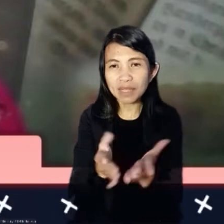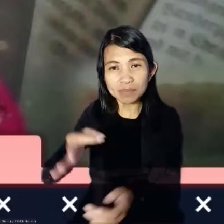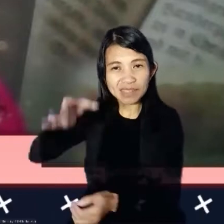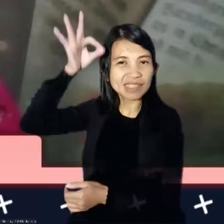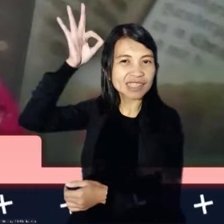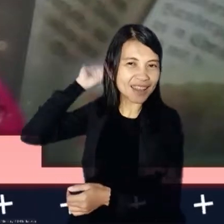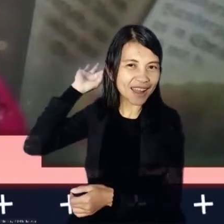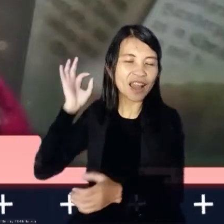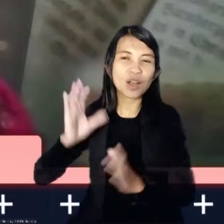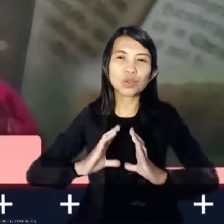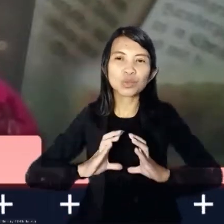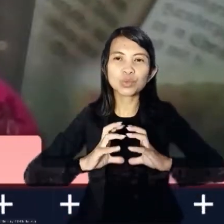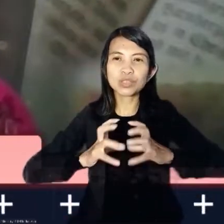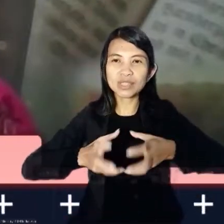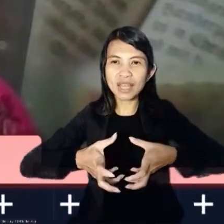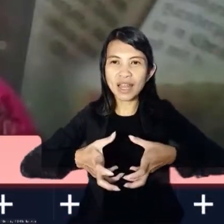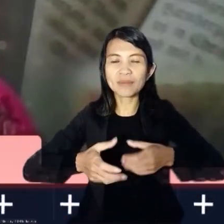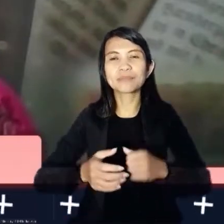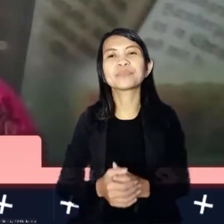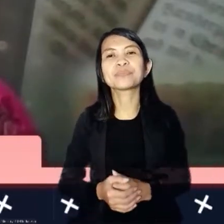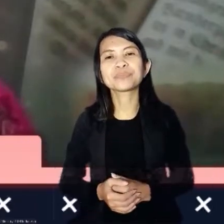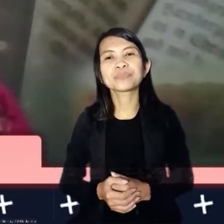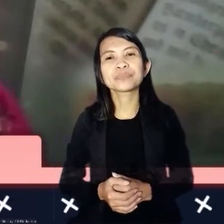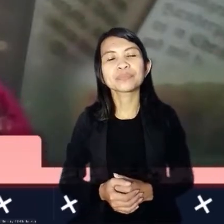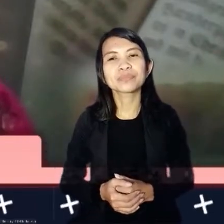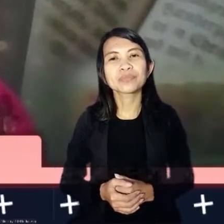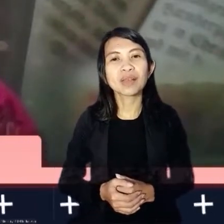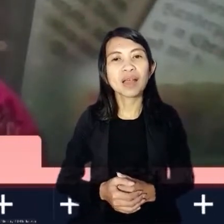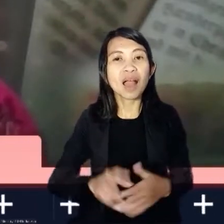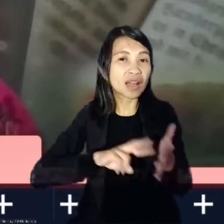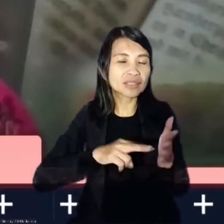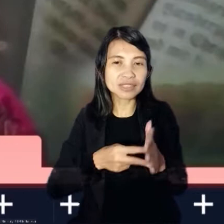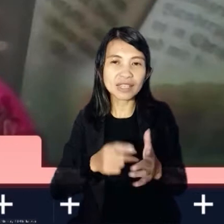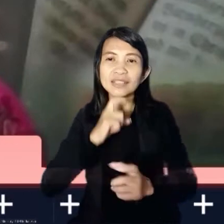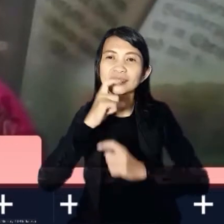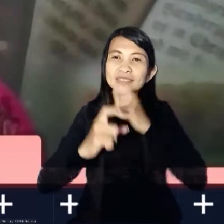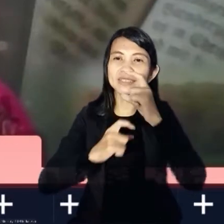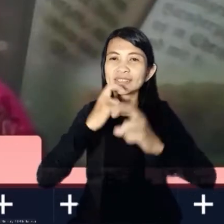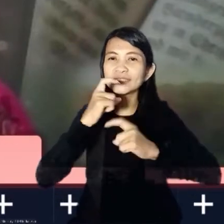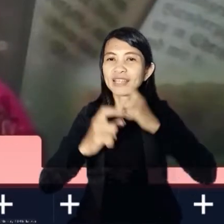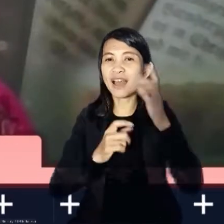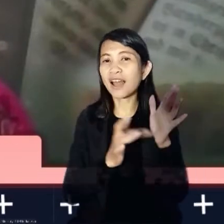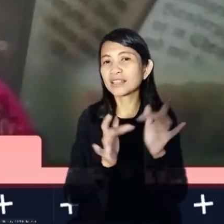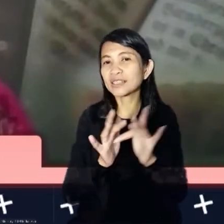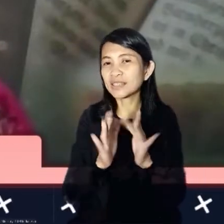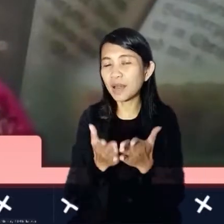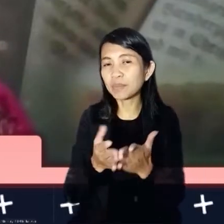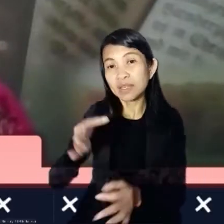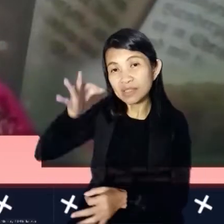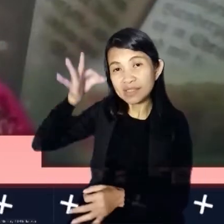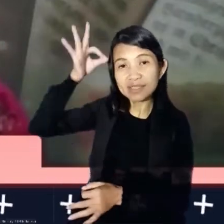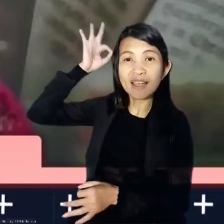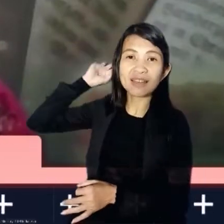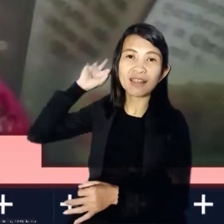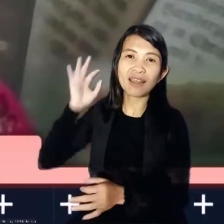kata lain bahwa cerita Alkitab sejarah Alkitab ini bukanlah sesuatu